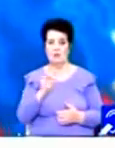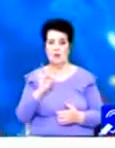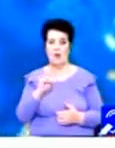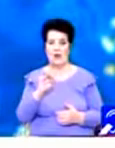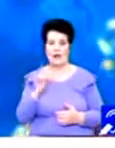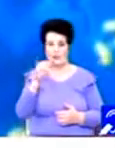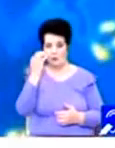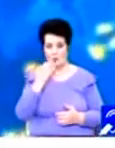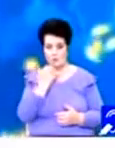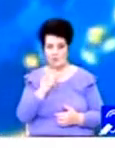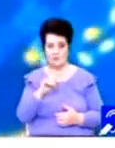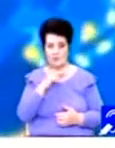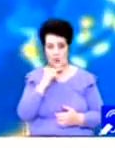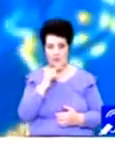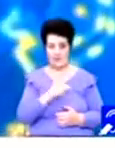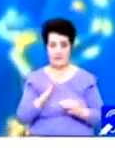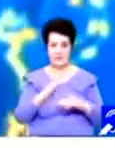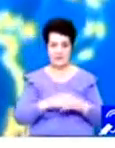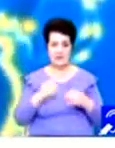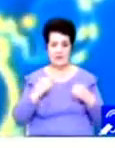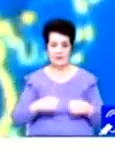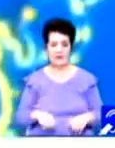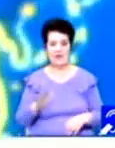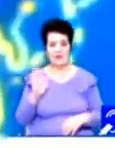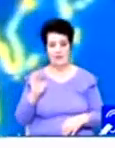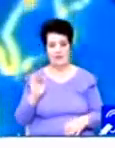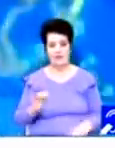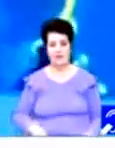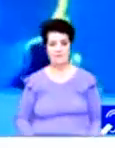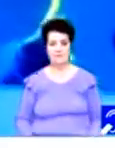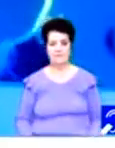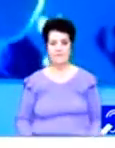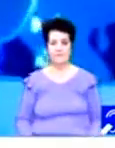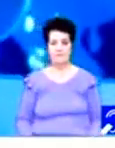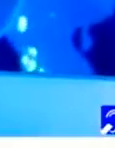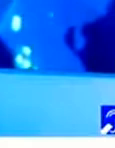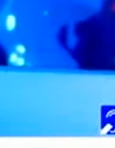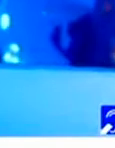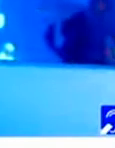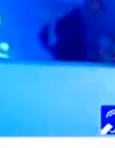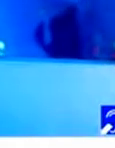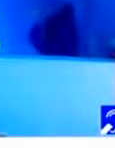Ocare și vă mulțumesc pentru atenție. O seară frumoasă să aveți. La revedere! Thank you.